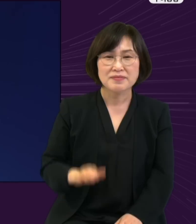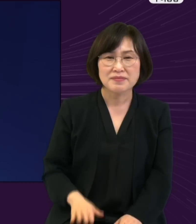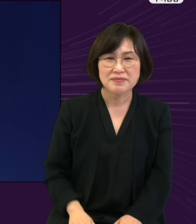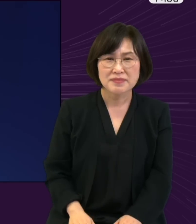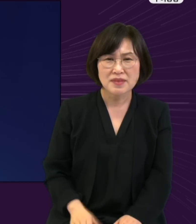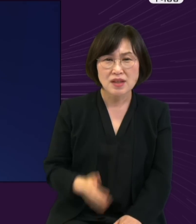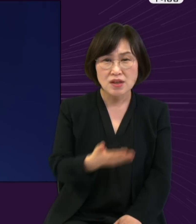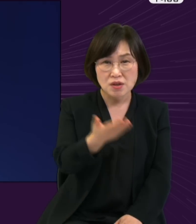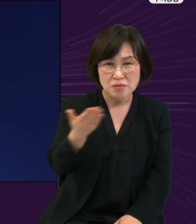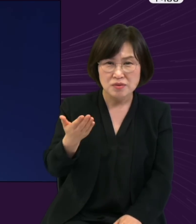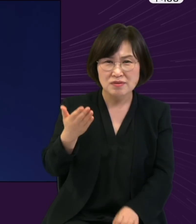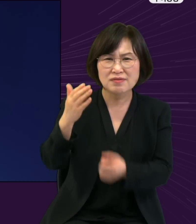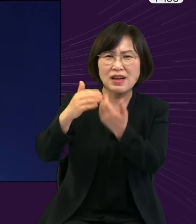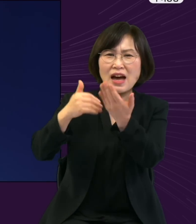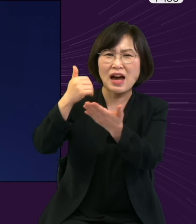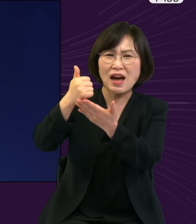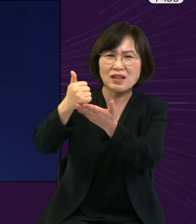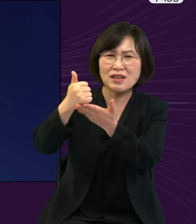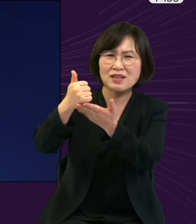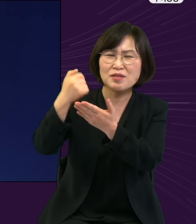여러분은 하나님의 얼굴을 구하셔야 됩니다.